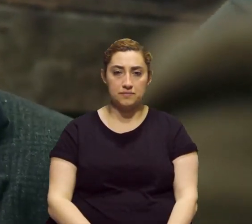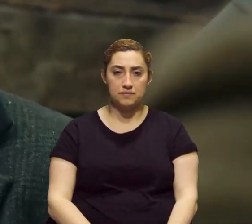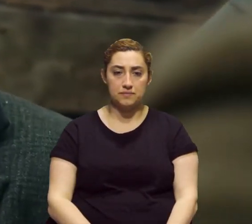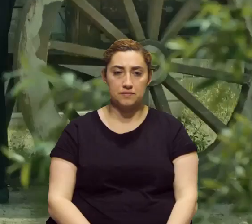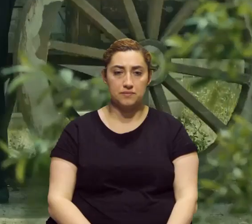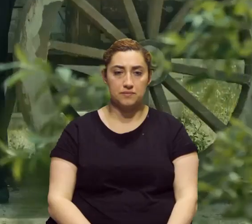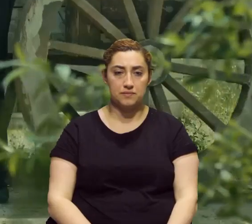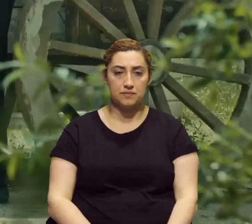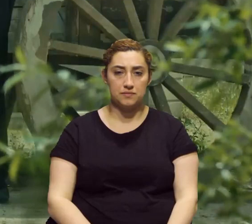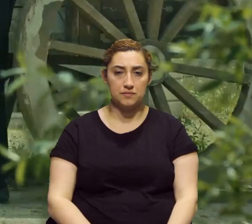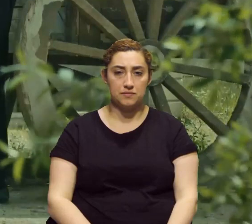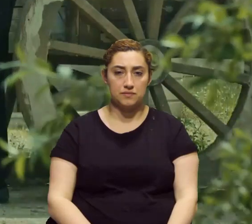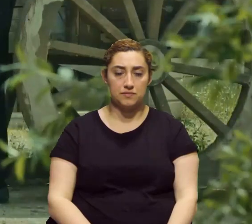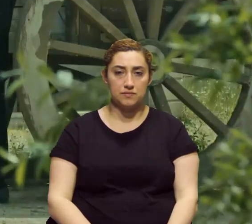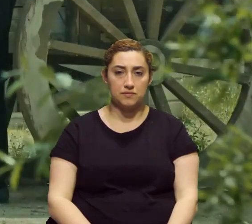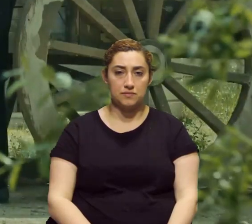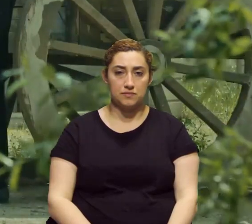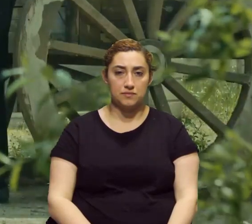Bekri dört adamla konuşuyor.